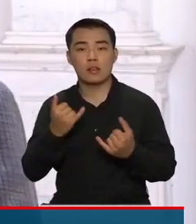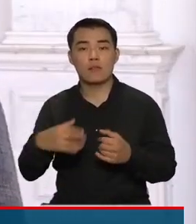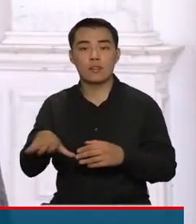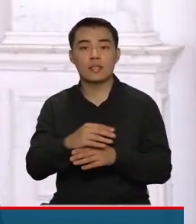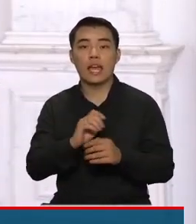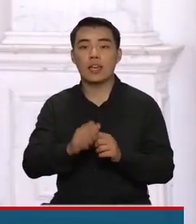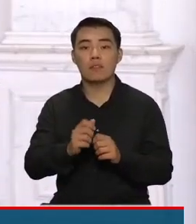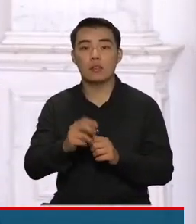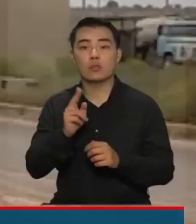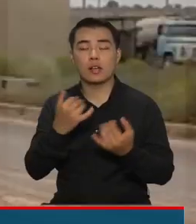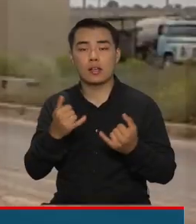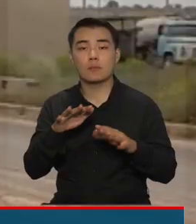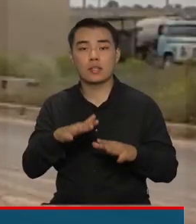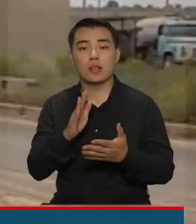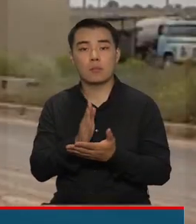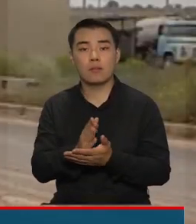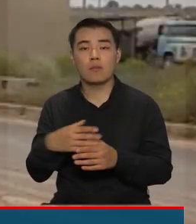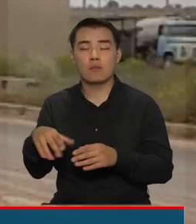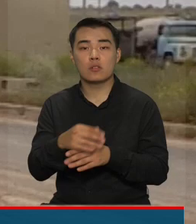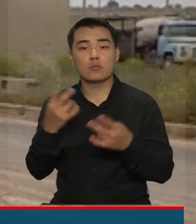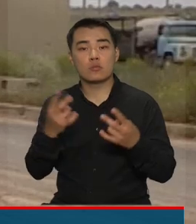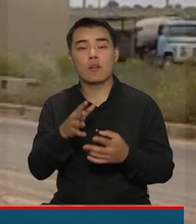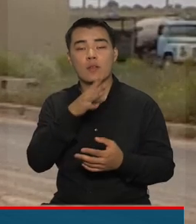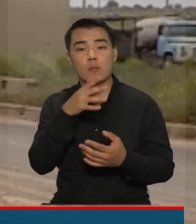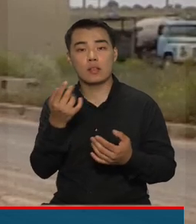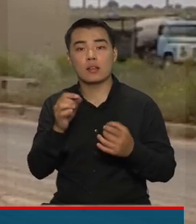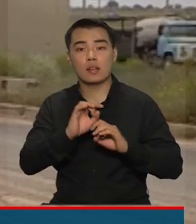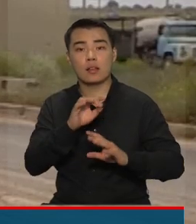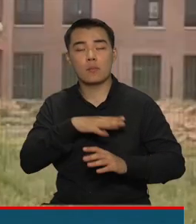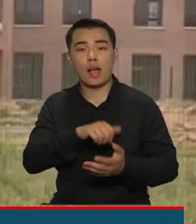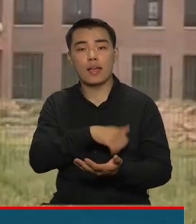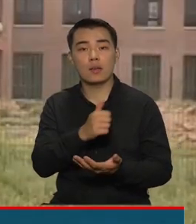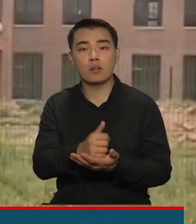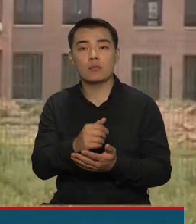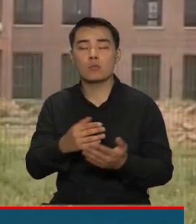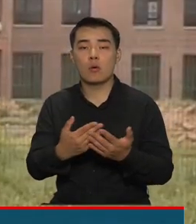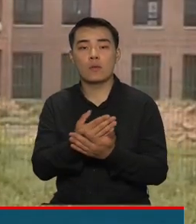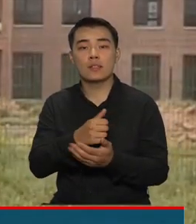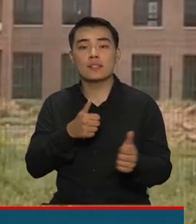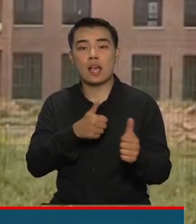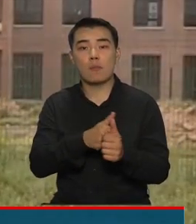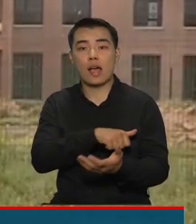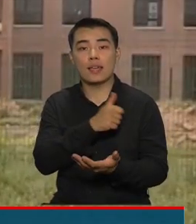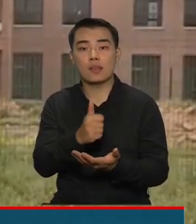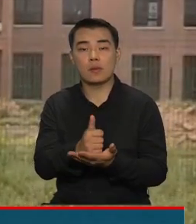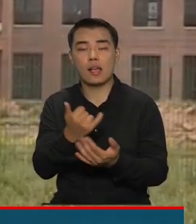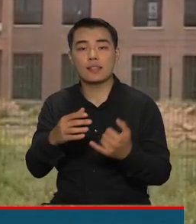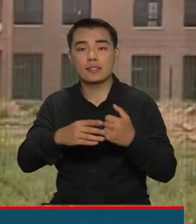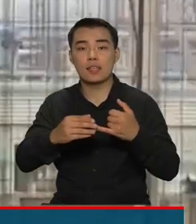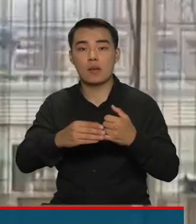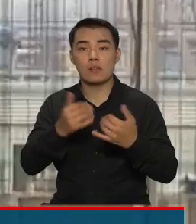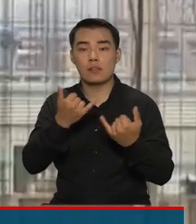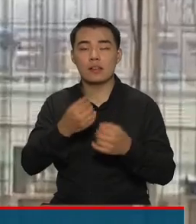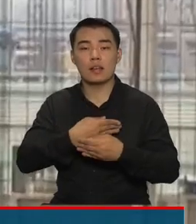инвесторов, которые там сейчас находятся. На все нужно время, отметили в Акимате. Новый заместитель Акима признался, земли в индустриальных